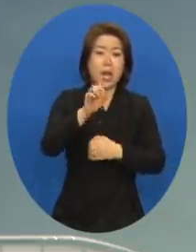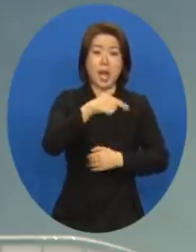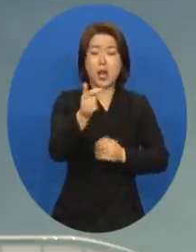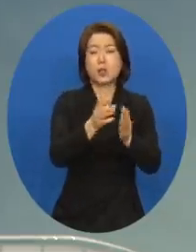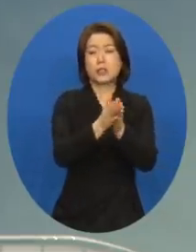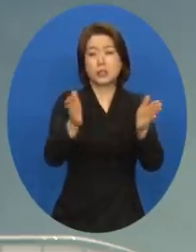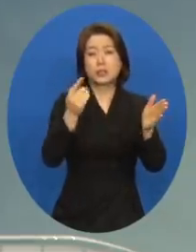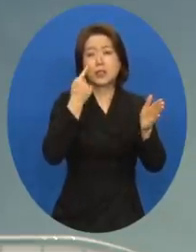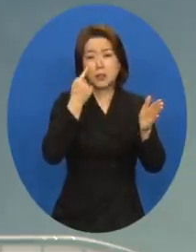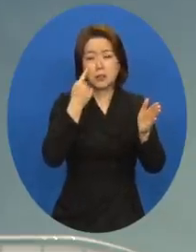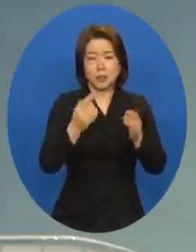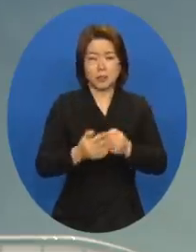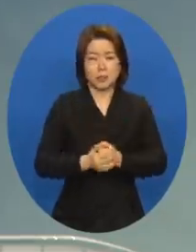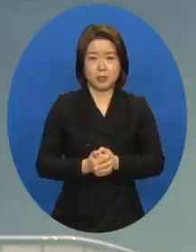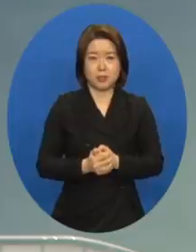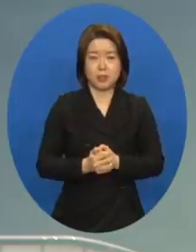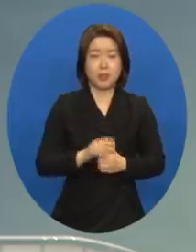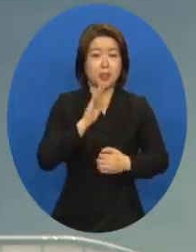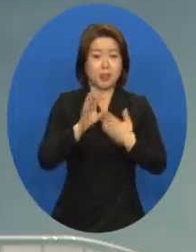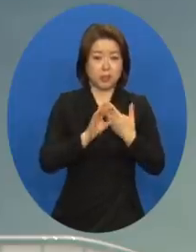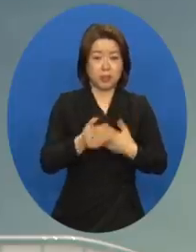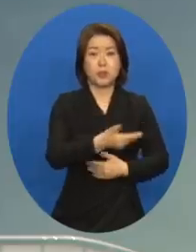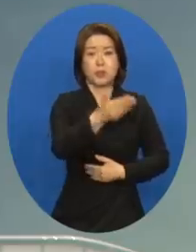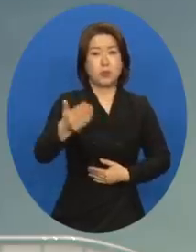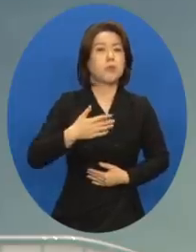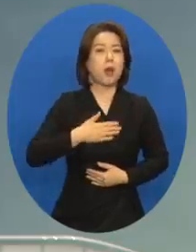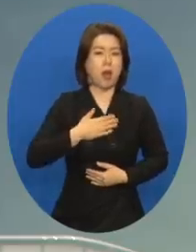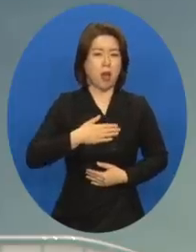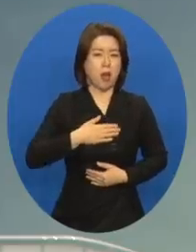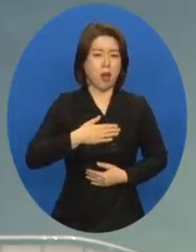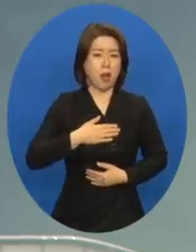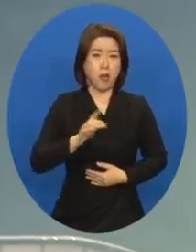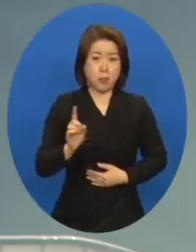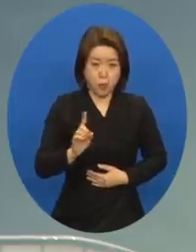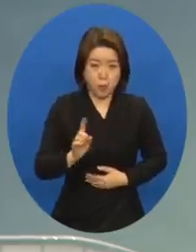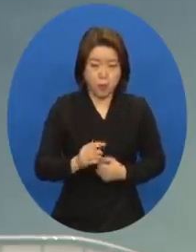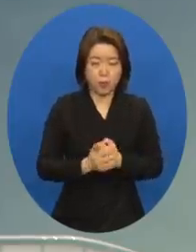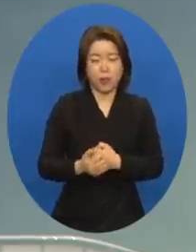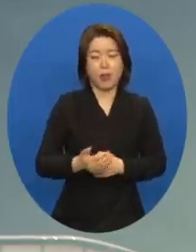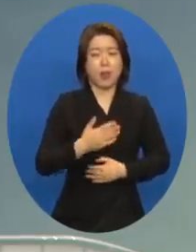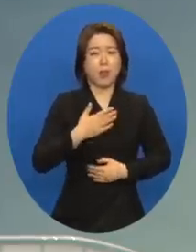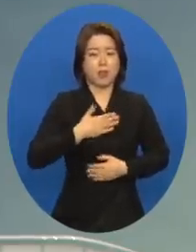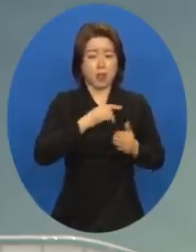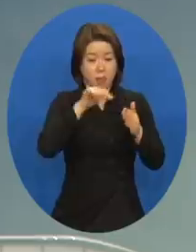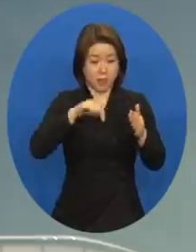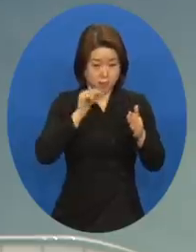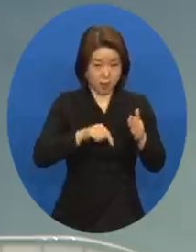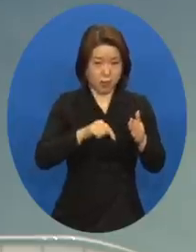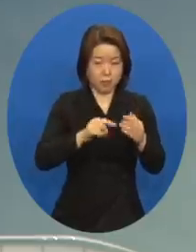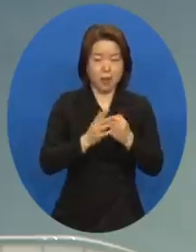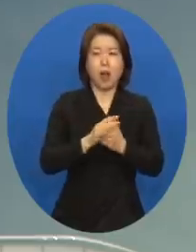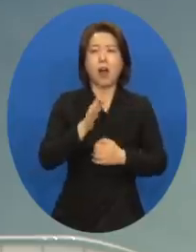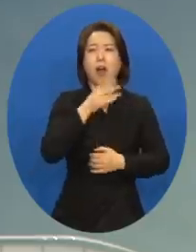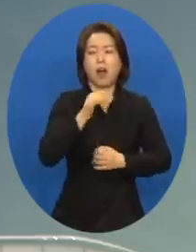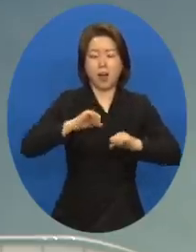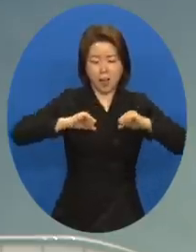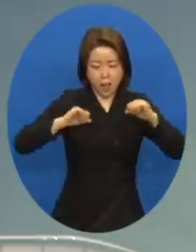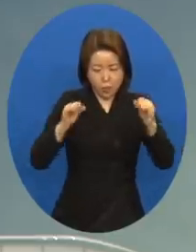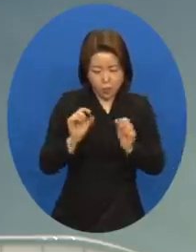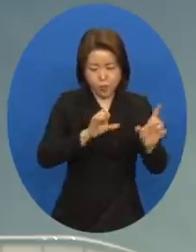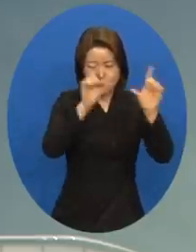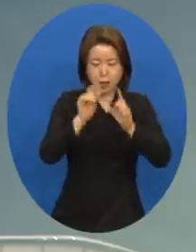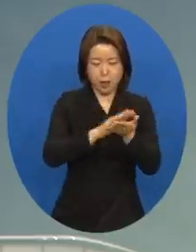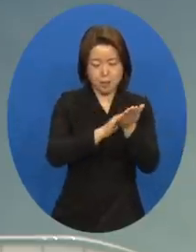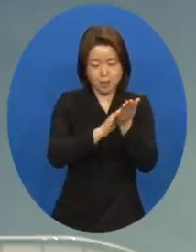것입니다. 그럼 여러분이 알게 됩니다. 여러분의 삶이 순종의 삶이 되어가고